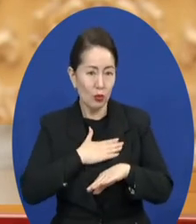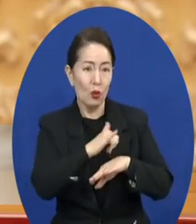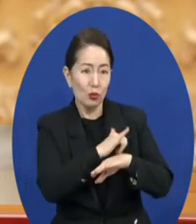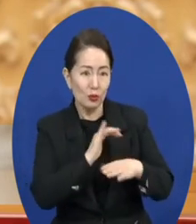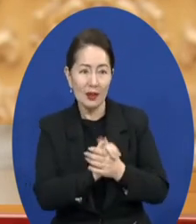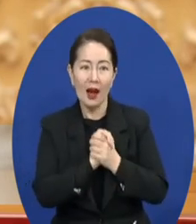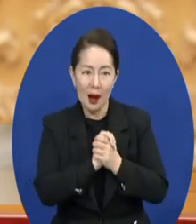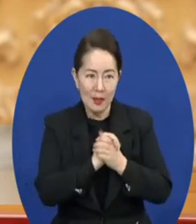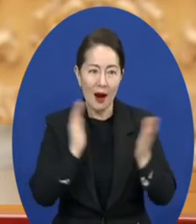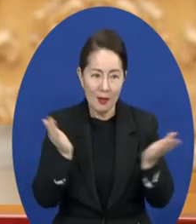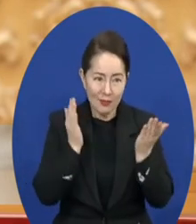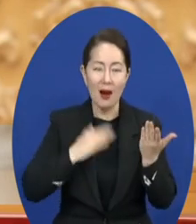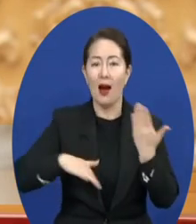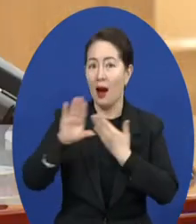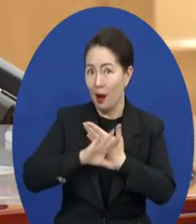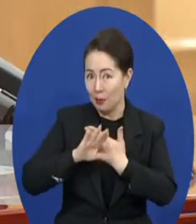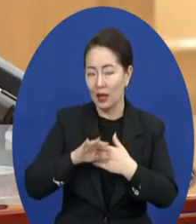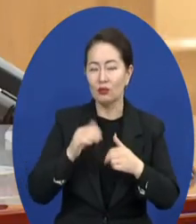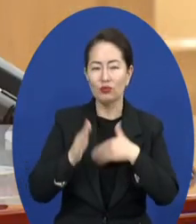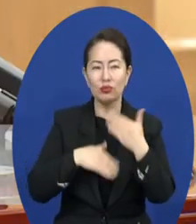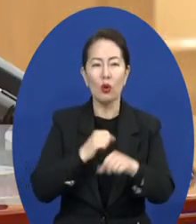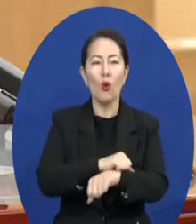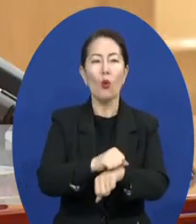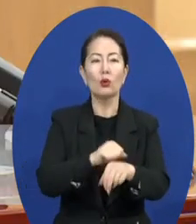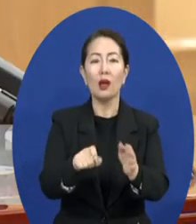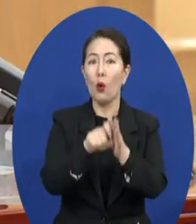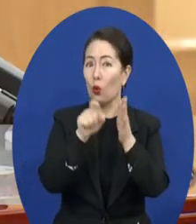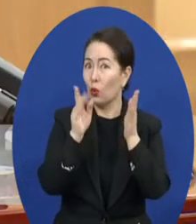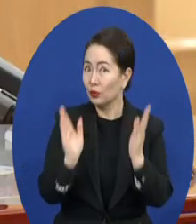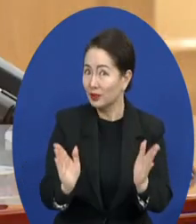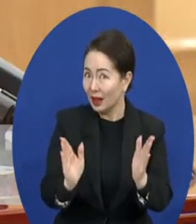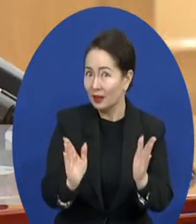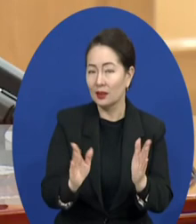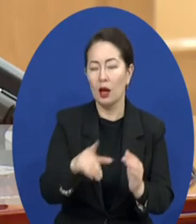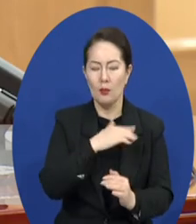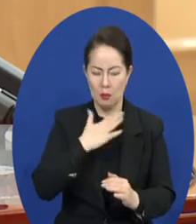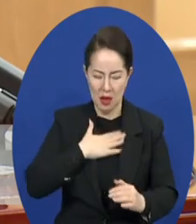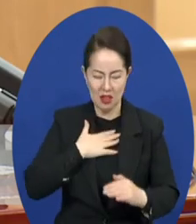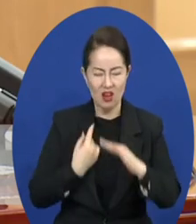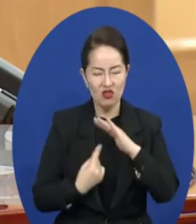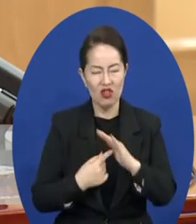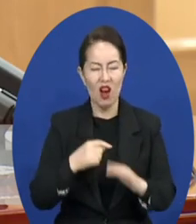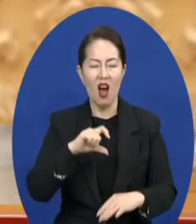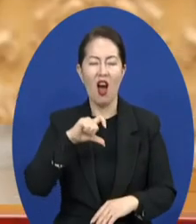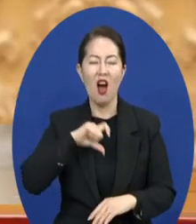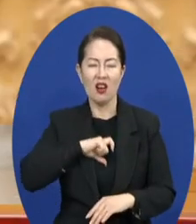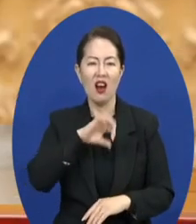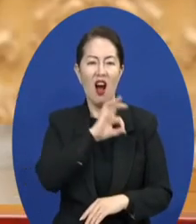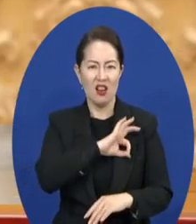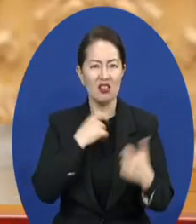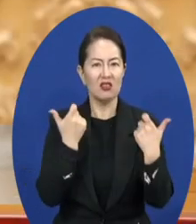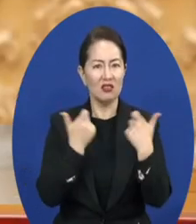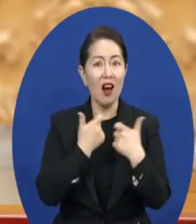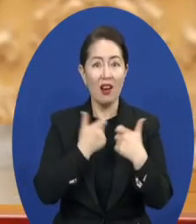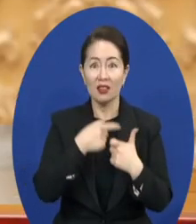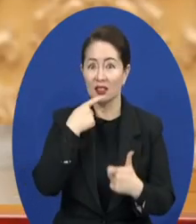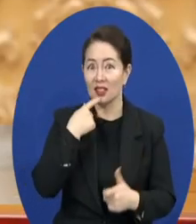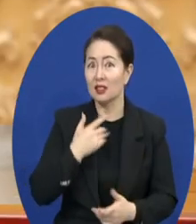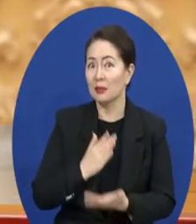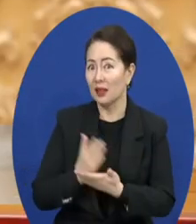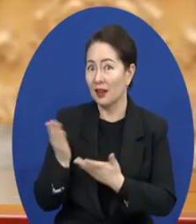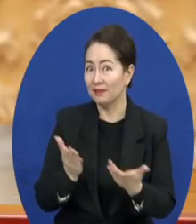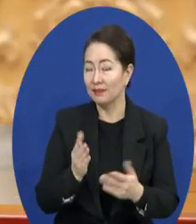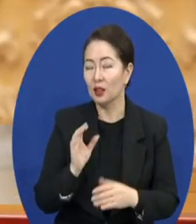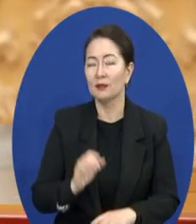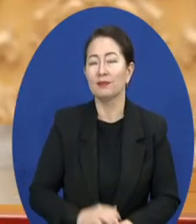хамгаалах, бэхжүүлэх, хөгжих нь хоёр орны урт хугацааны болоод язгуур ирэх ашигт бүрэн нийцсэн гэдгийг онцлон тэмдэглэлээ.